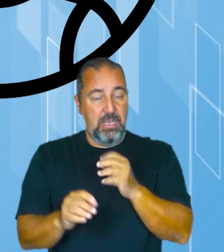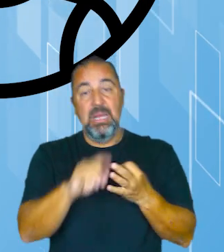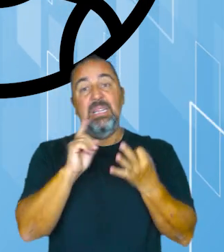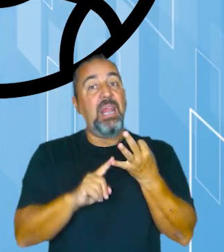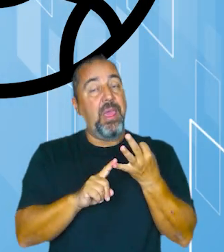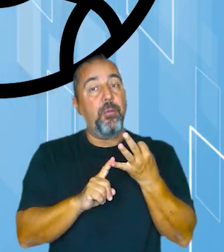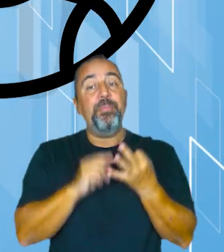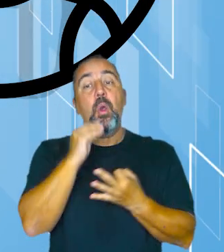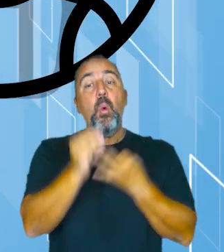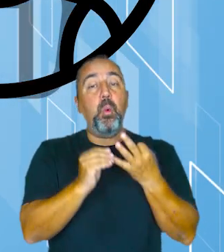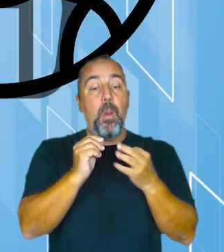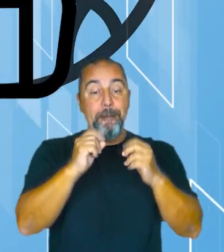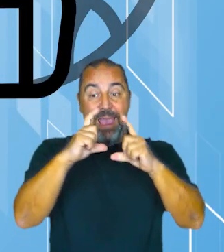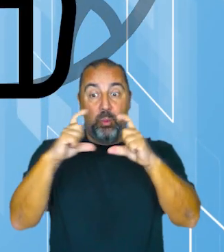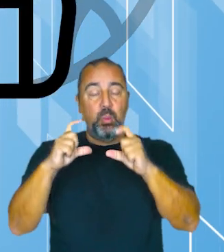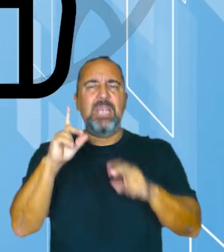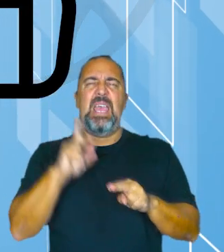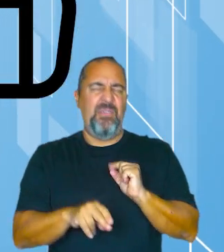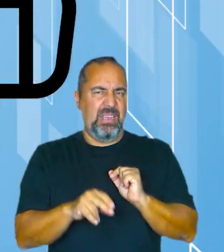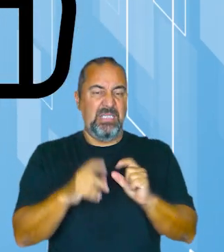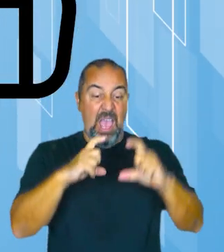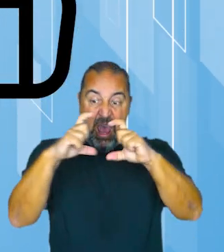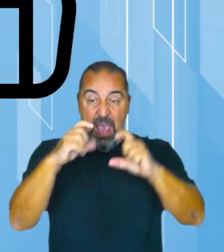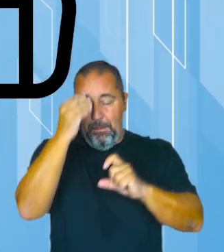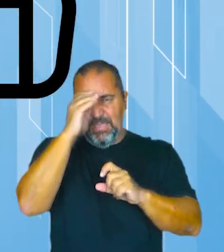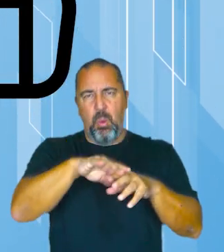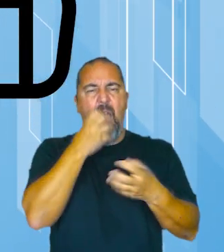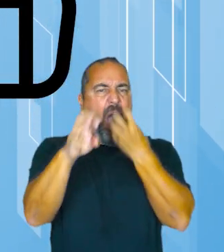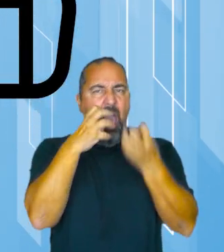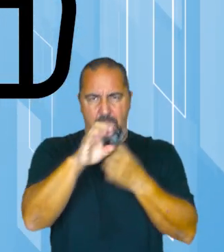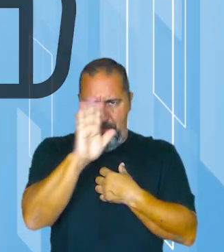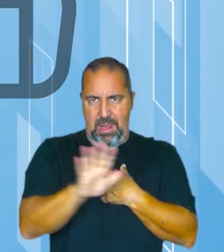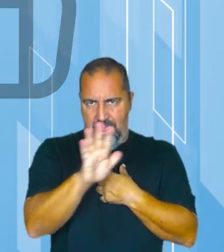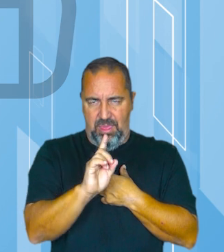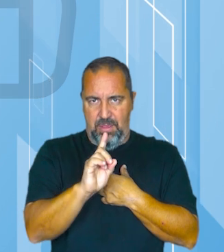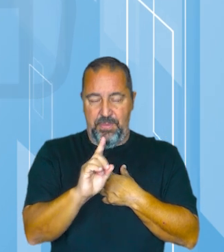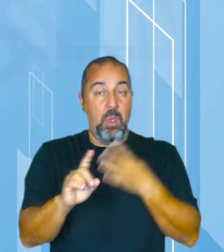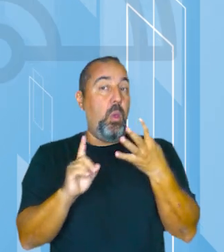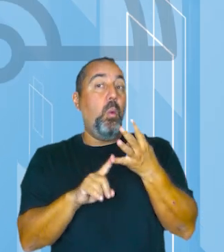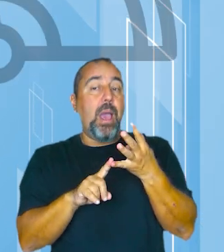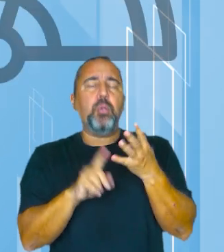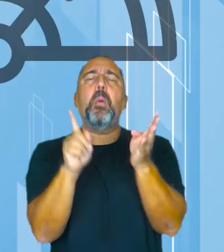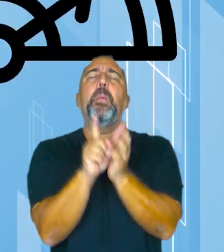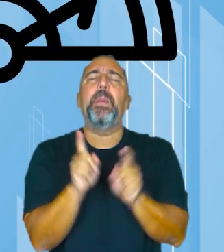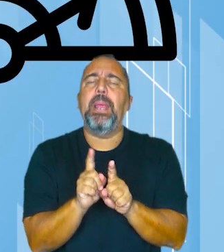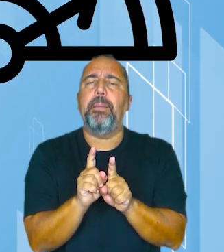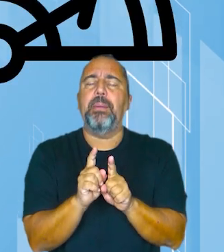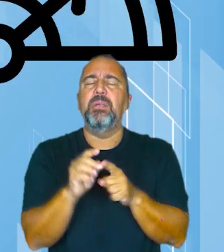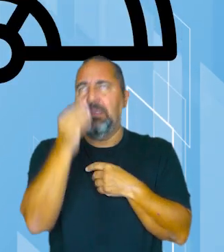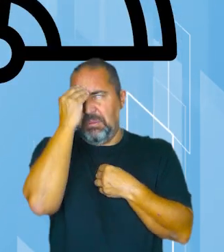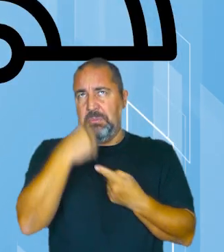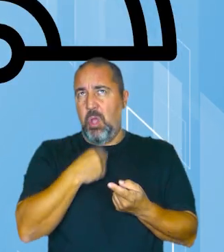inor diskriminatu. 3. Letra larrien erabilera saiestu, garrasi egitea bezala ulertzen da. 4.